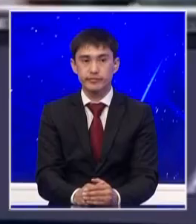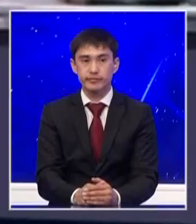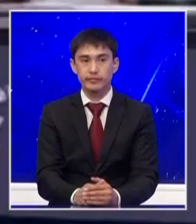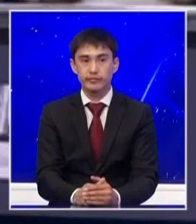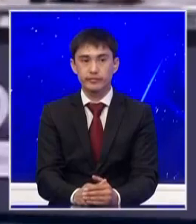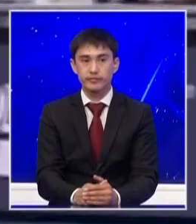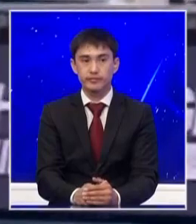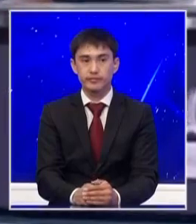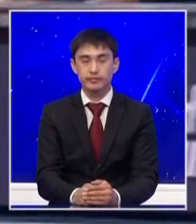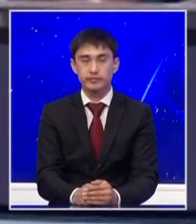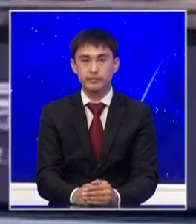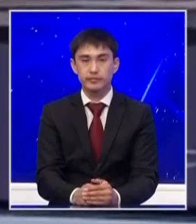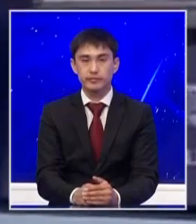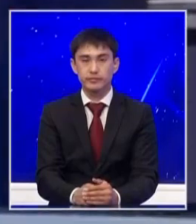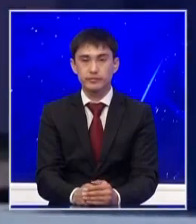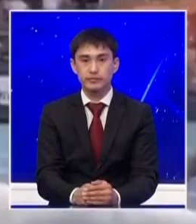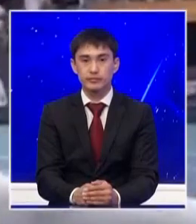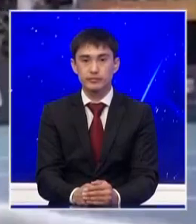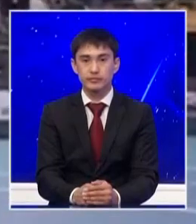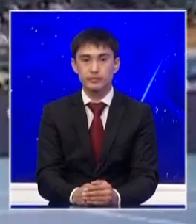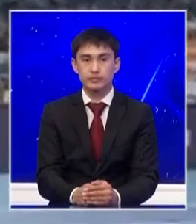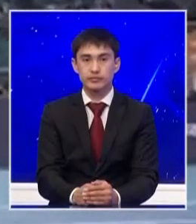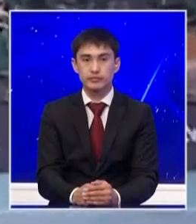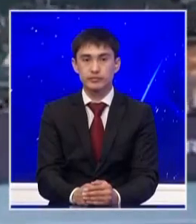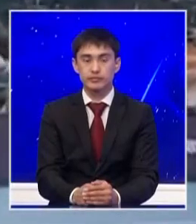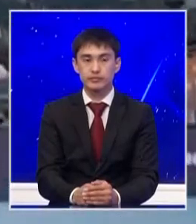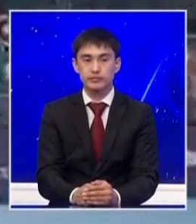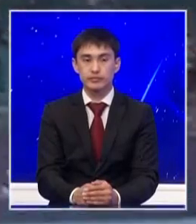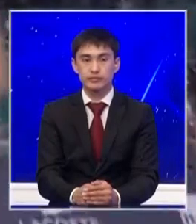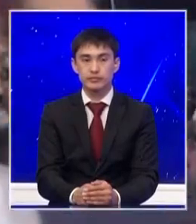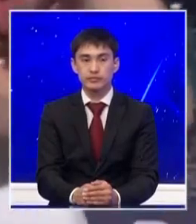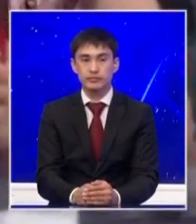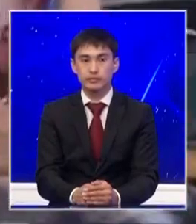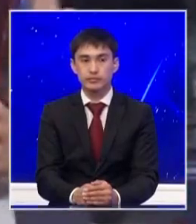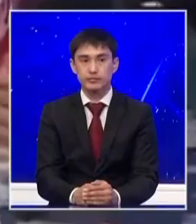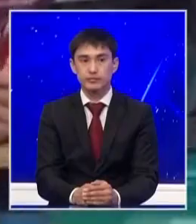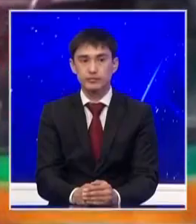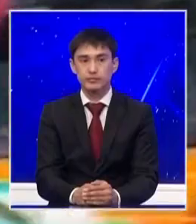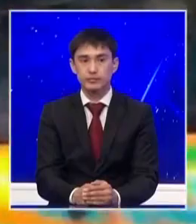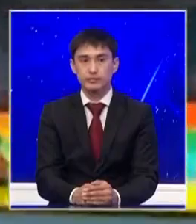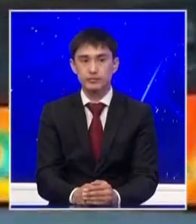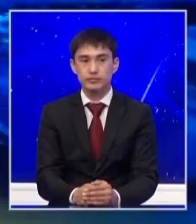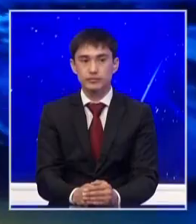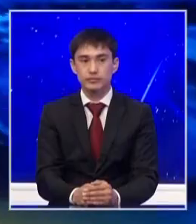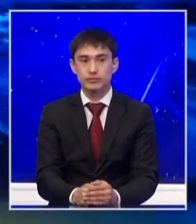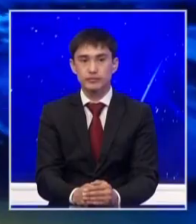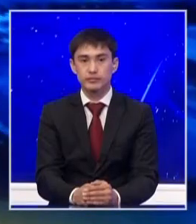я это говорю Гульмира темиргалиева кундусновухамбетова по материалам интернет-ресурсов